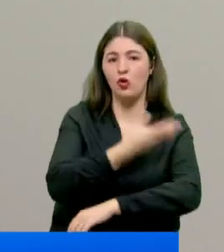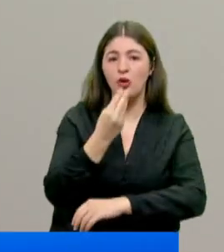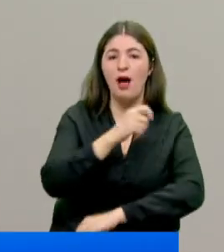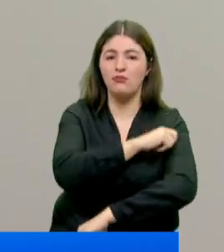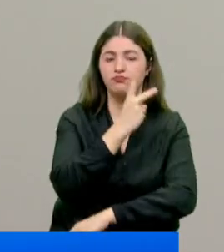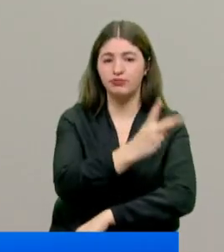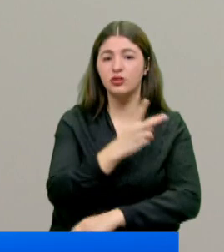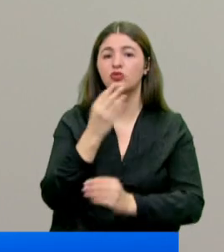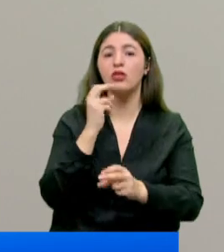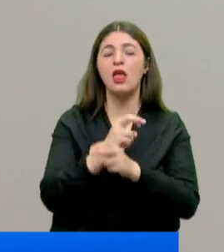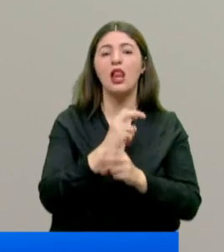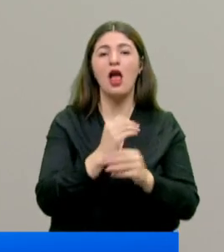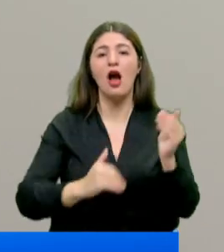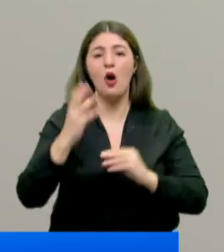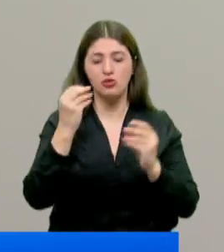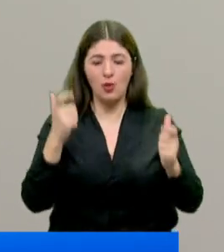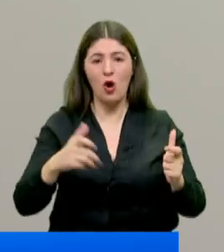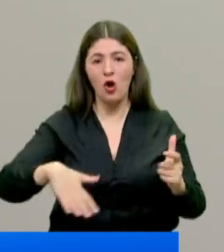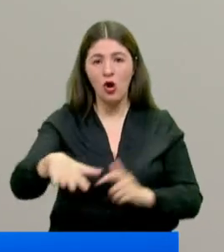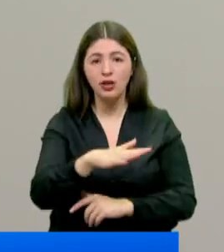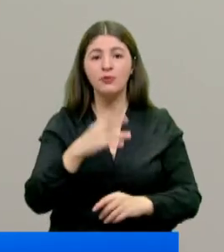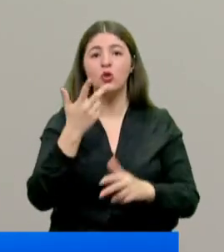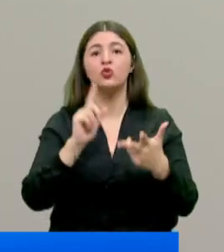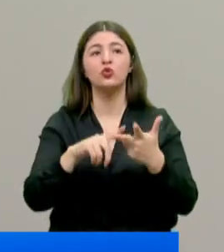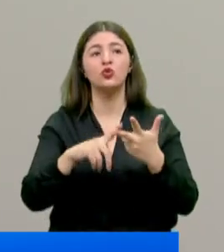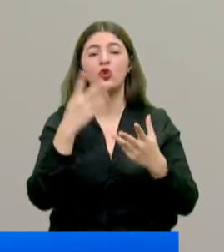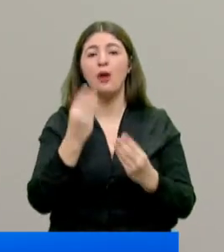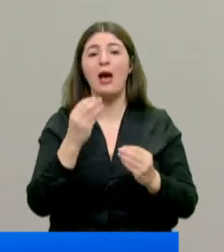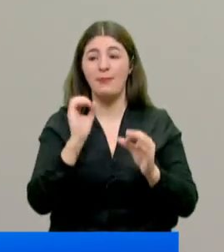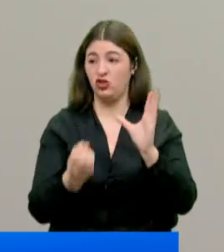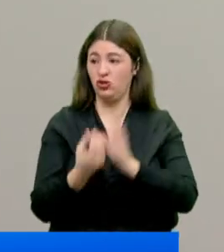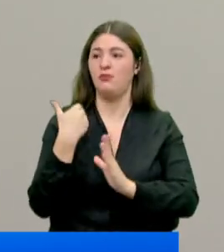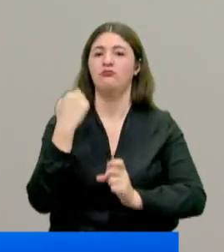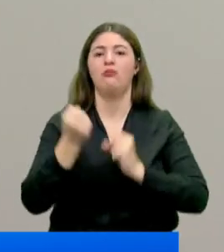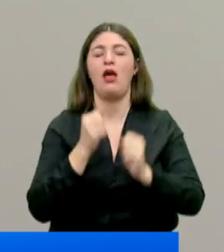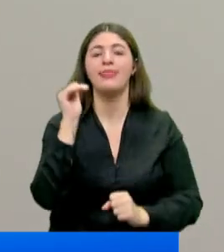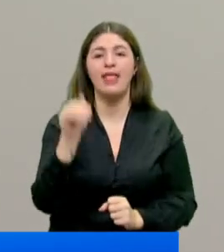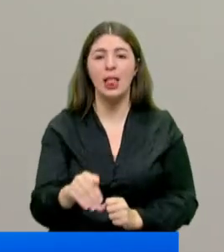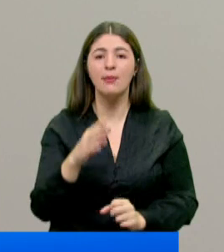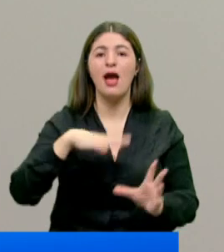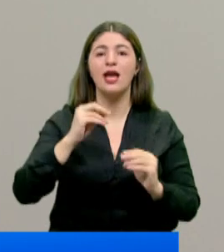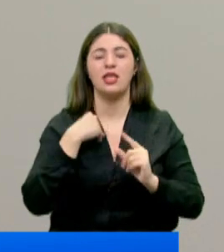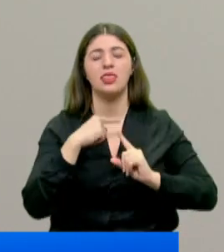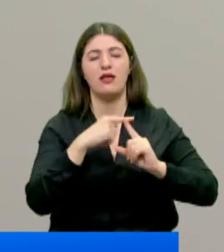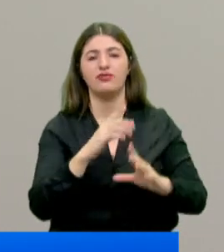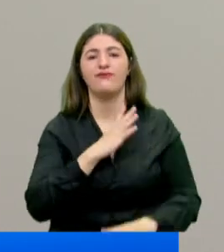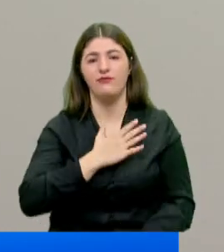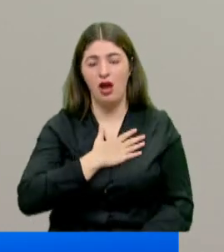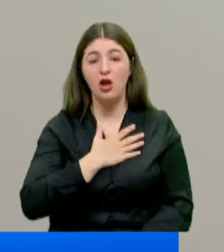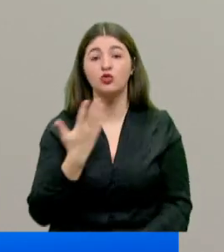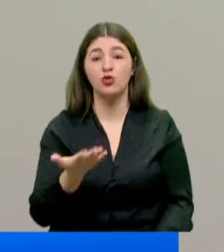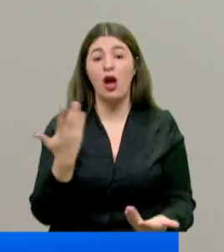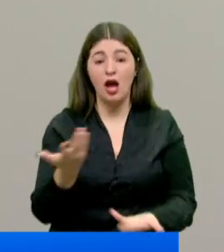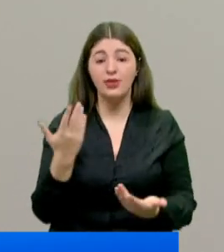oluyorum yontech oluyorum Çok risklerin arttığı bir ortamda üçüncüde durumu hemen çıkınca geldik herkese tavsiye ediyorum